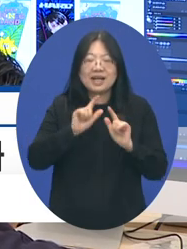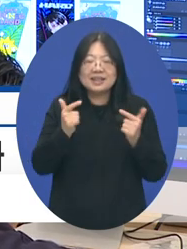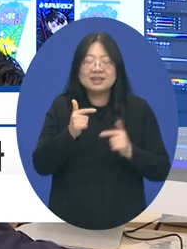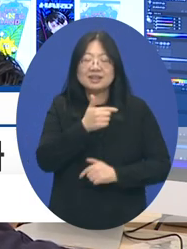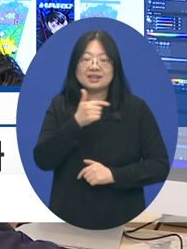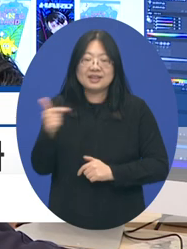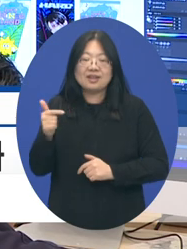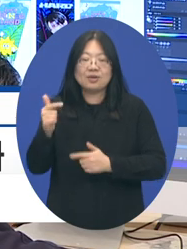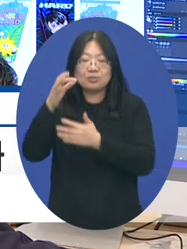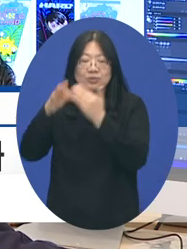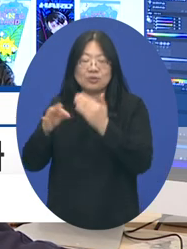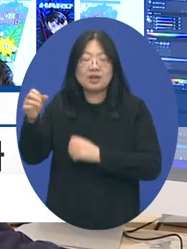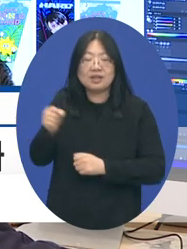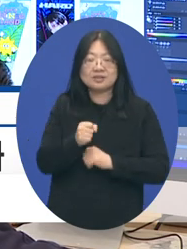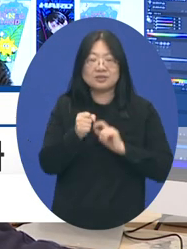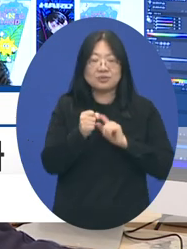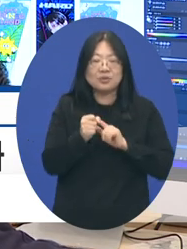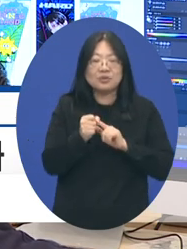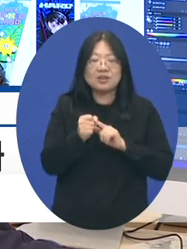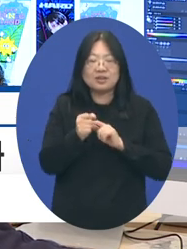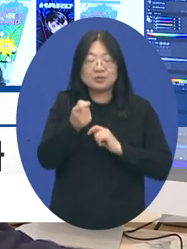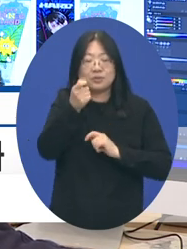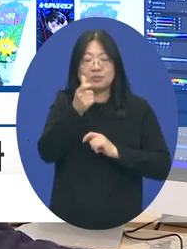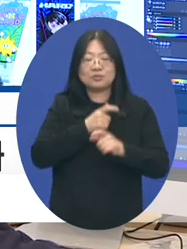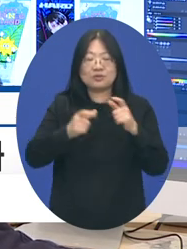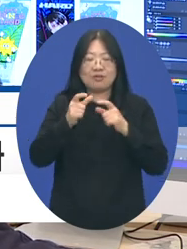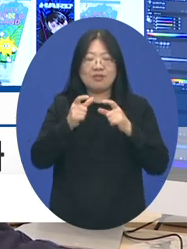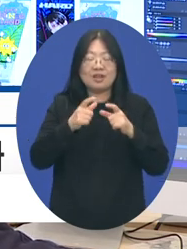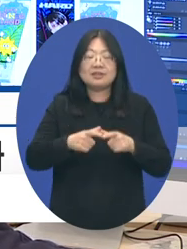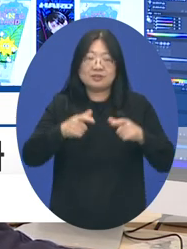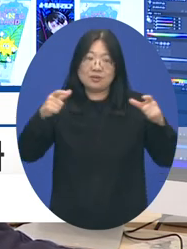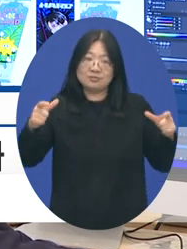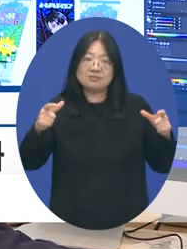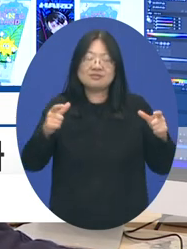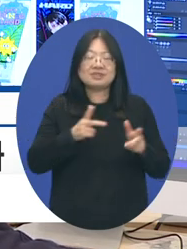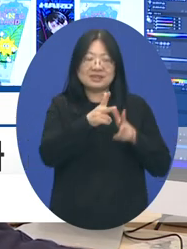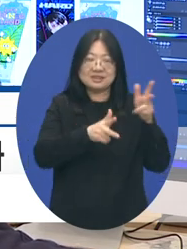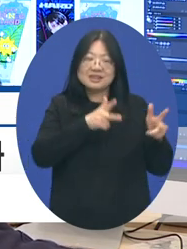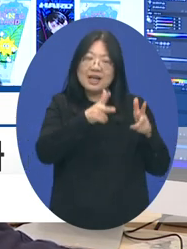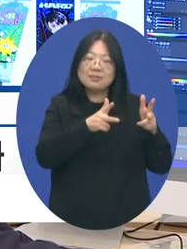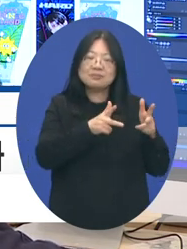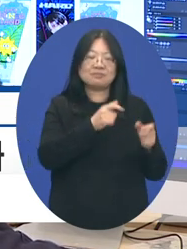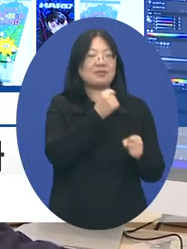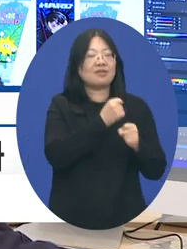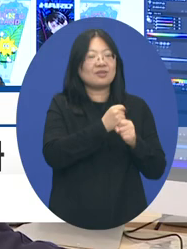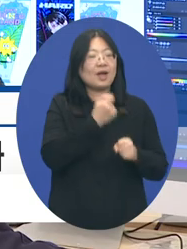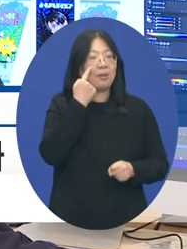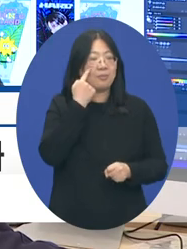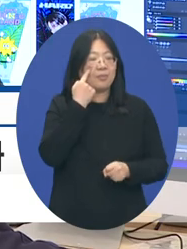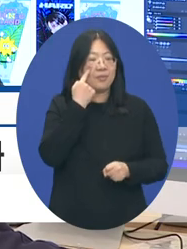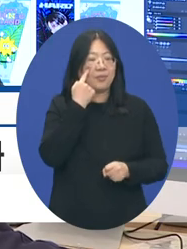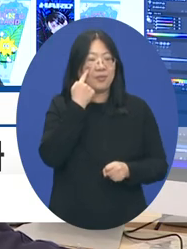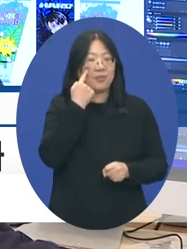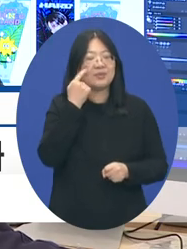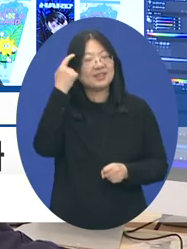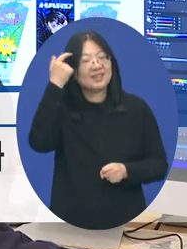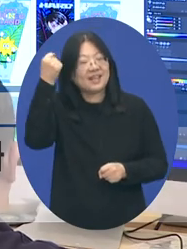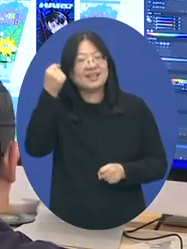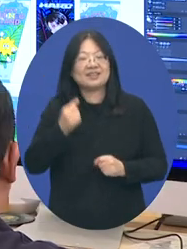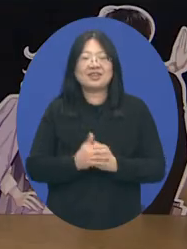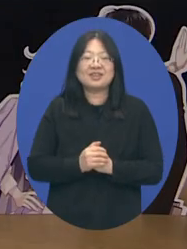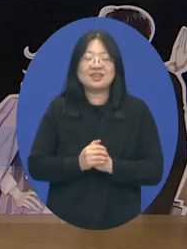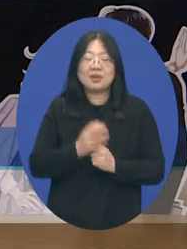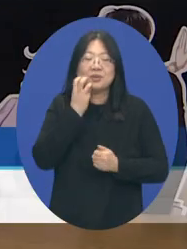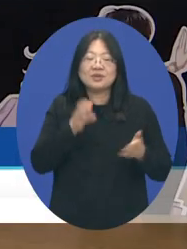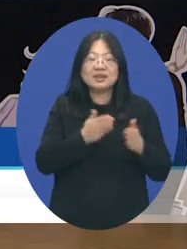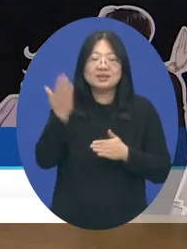대형 IP들을 가지고 조금 더 이제 사이즈가 큰 쪽의 사업을 접근해 볼 수 있지 않을까라는 기회는 있을 것 같습니다.